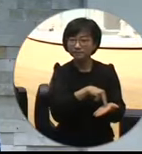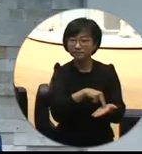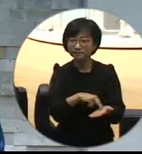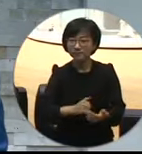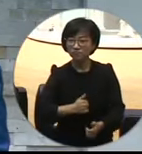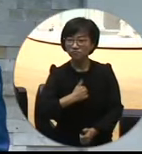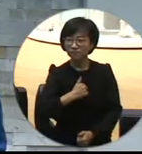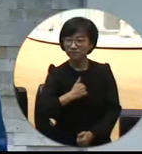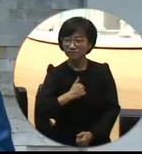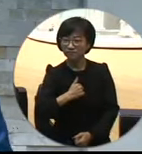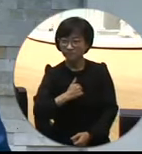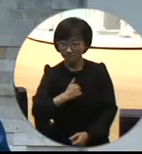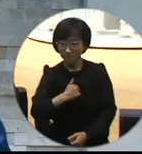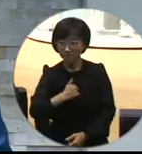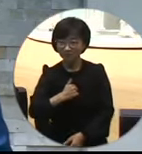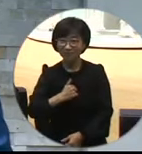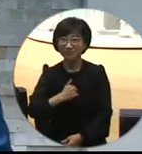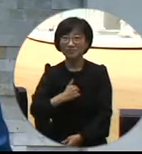자,